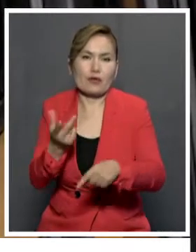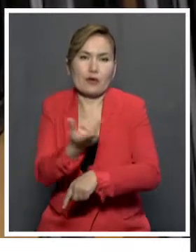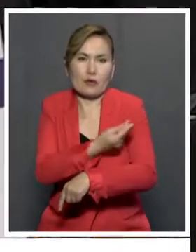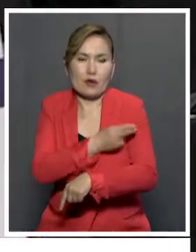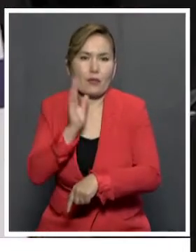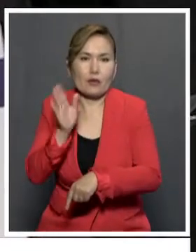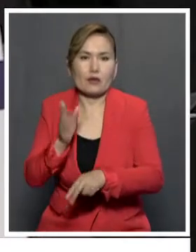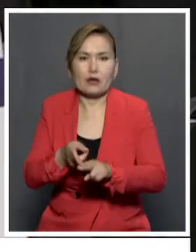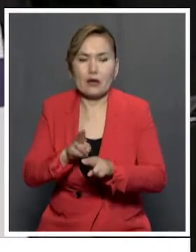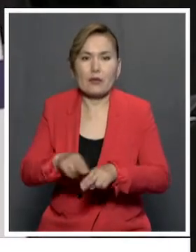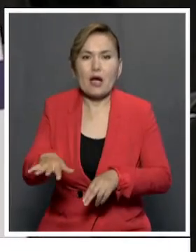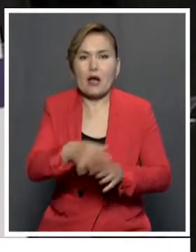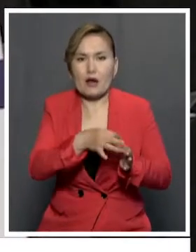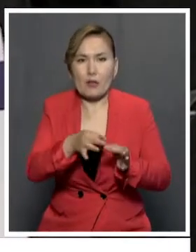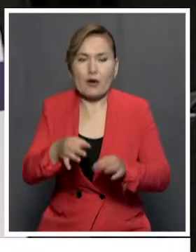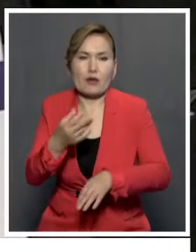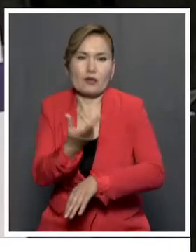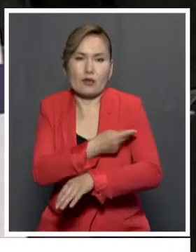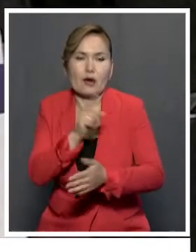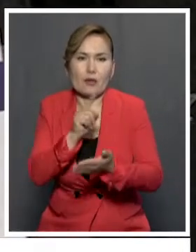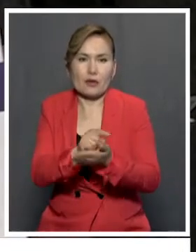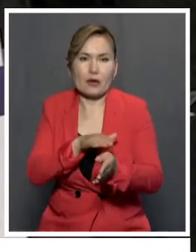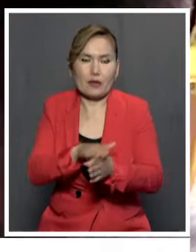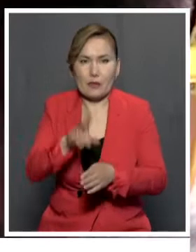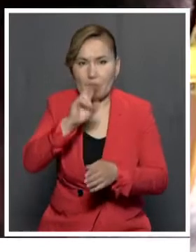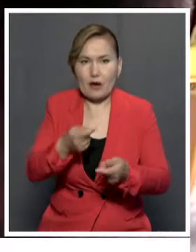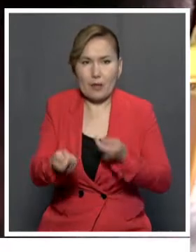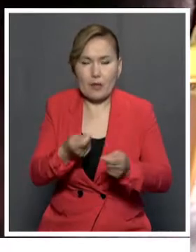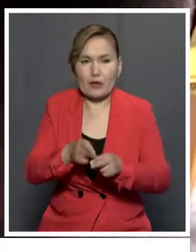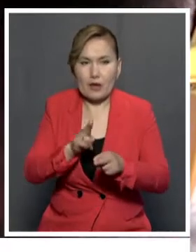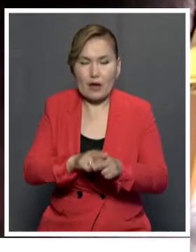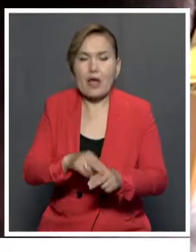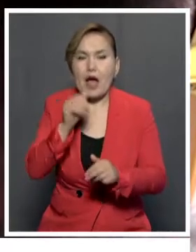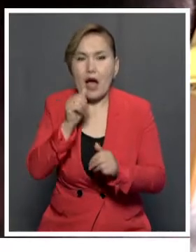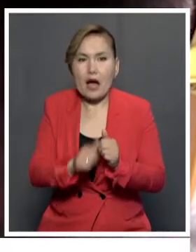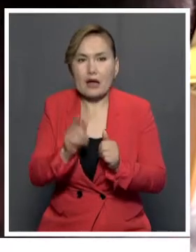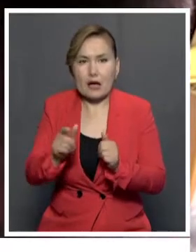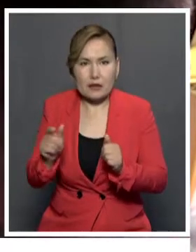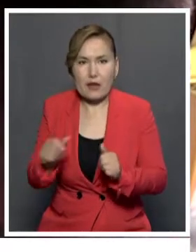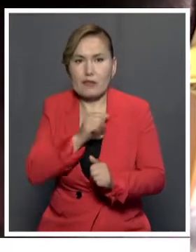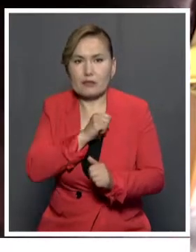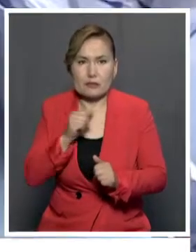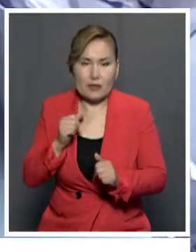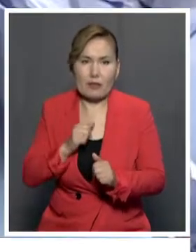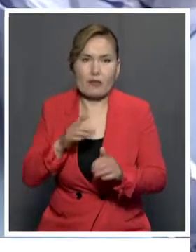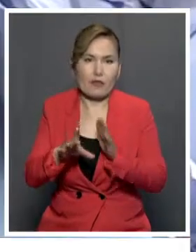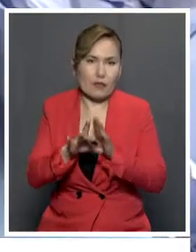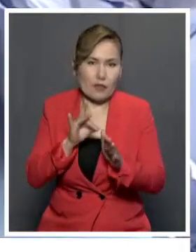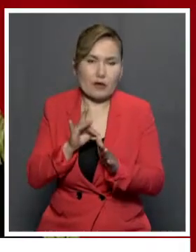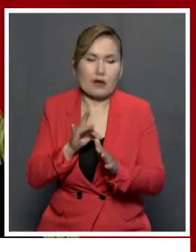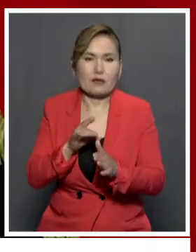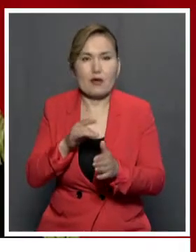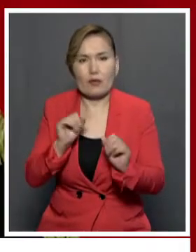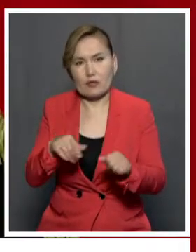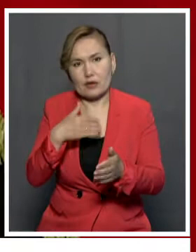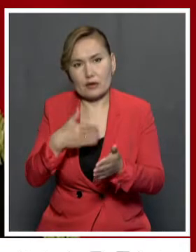байланысты өңірлерде екпе салу міндеттеліп жатыр. Дегенмен мемлекет басшысы оны алу әркімнің өз еркі дейді.